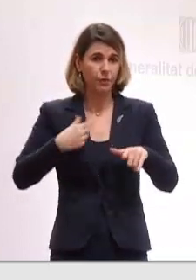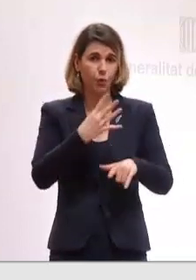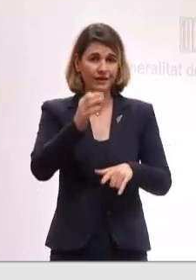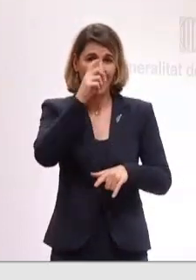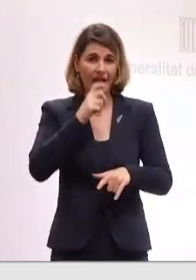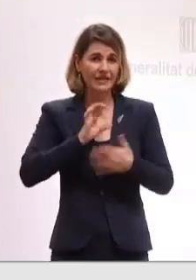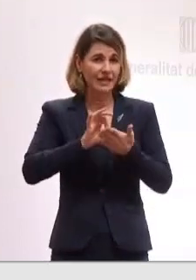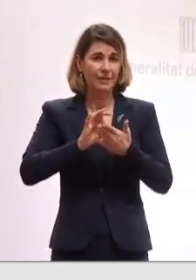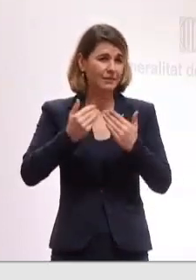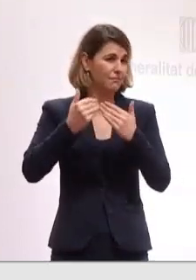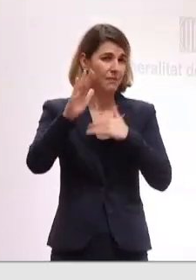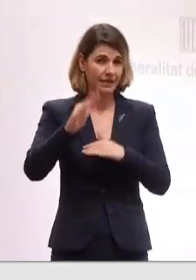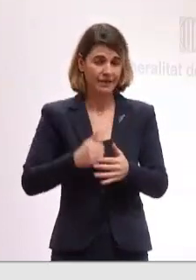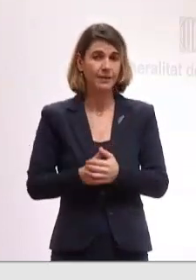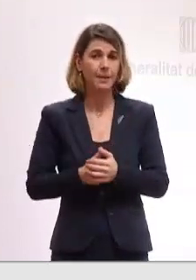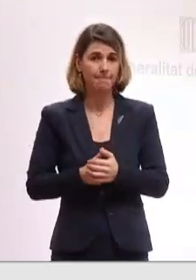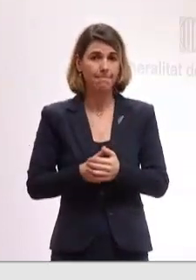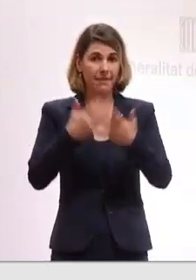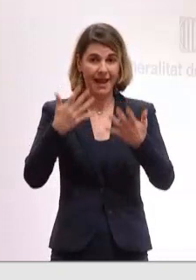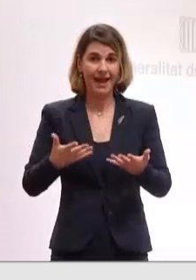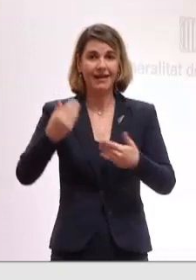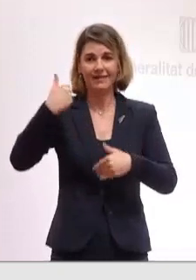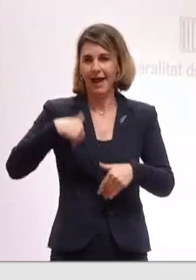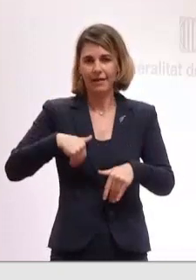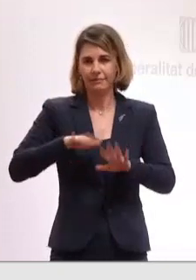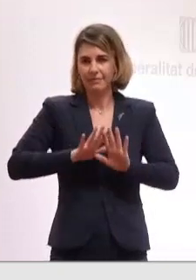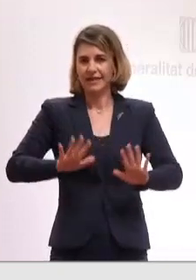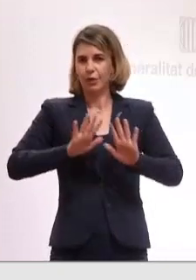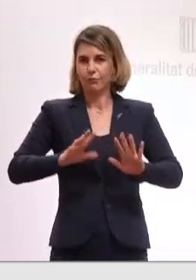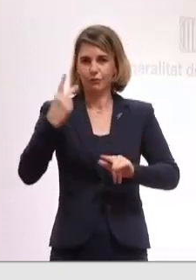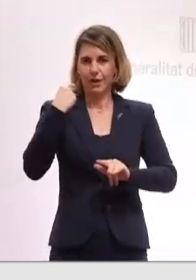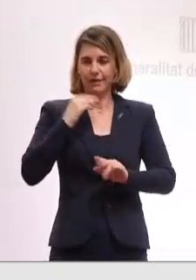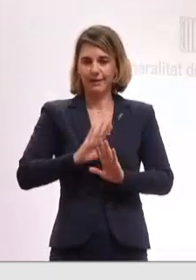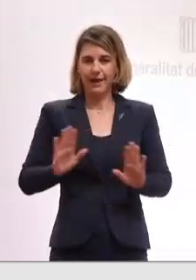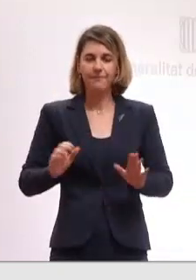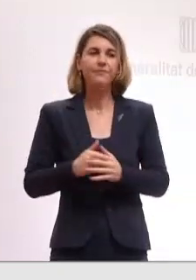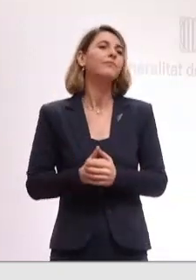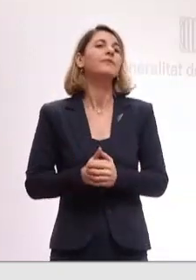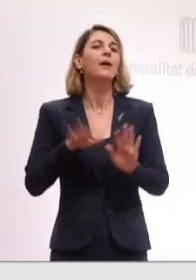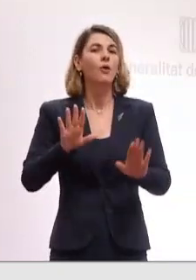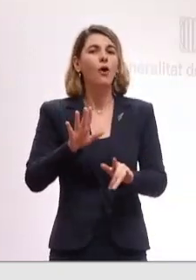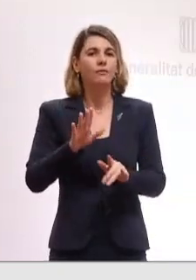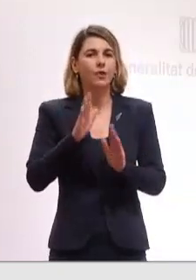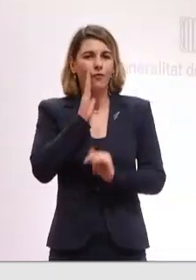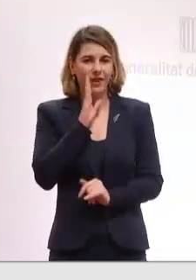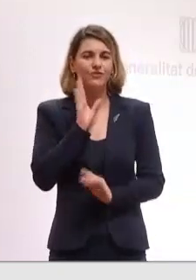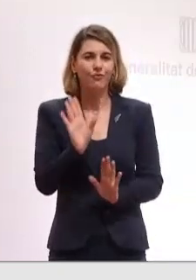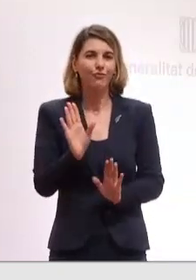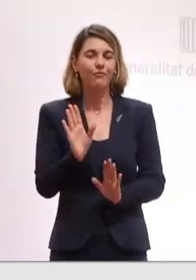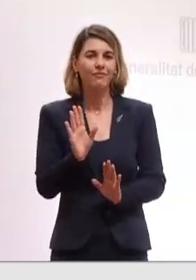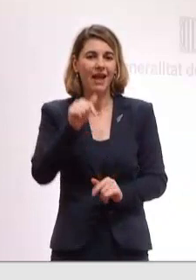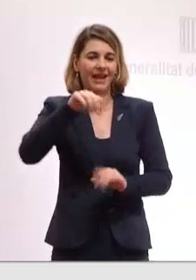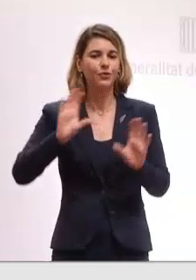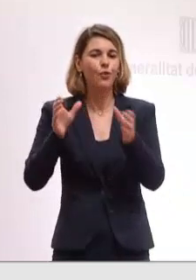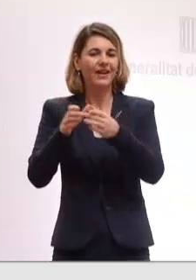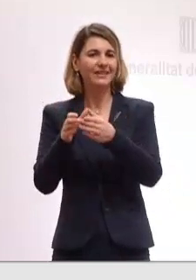anys de serveis, ara ja formant part de les classes passives, i confesso que aquest col·lectiu té